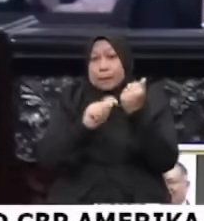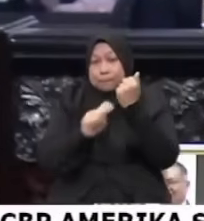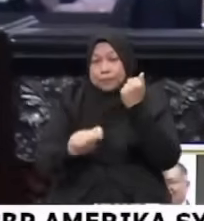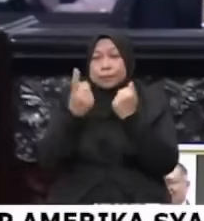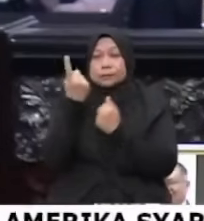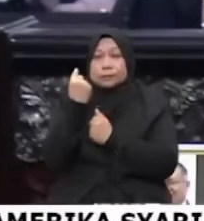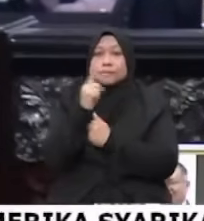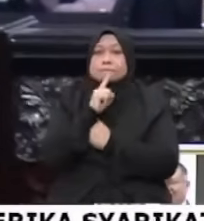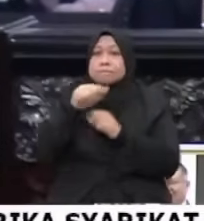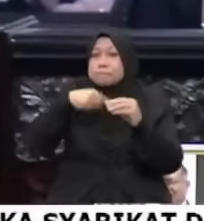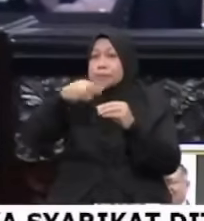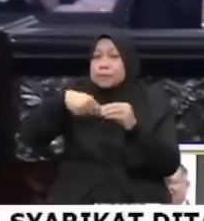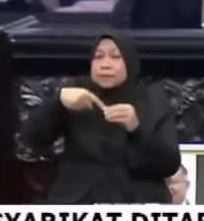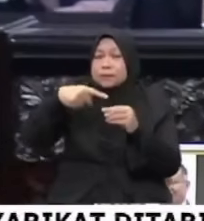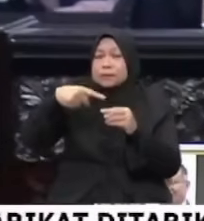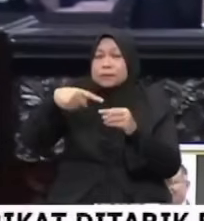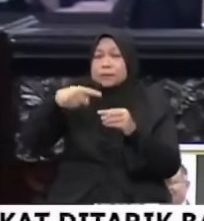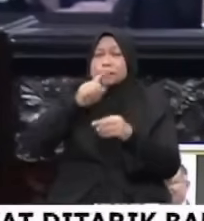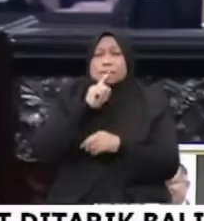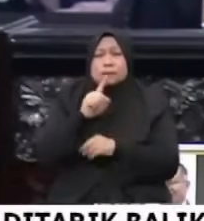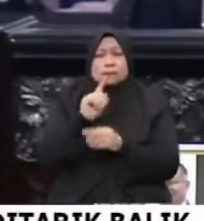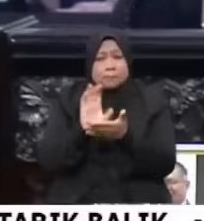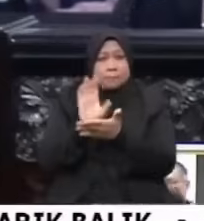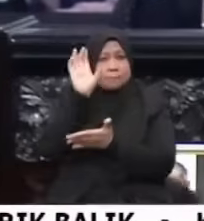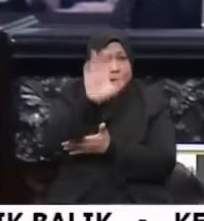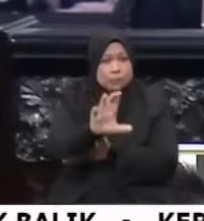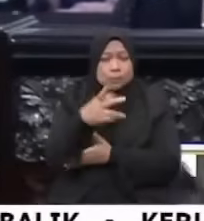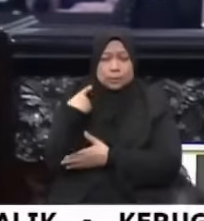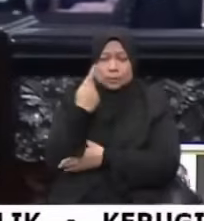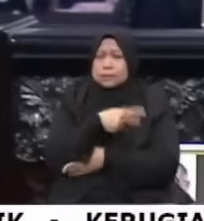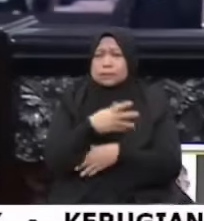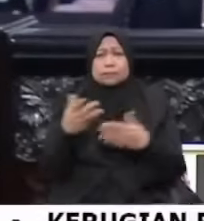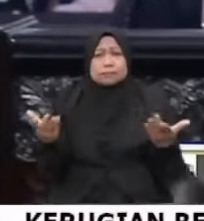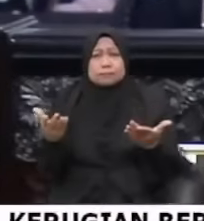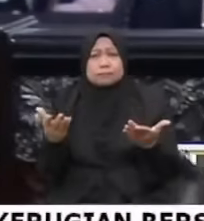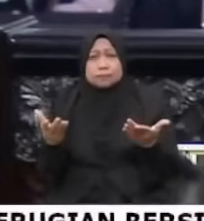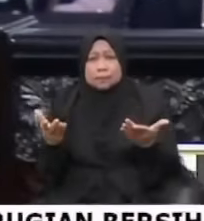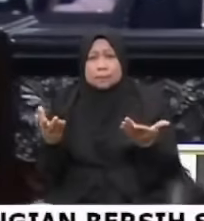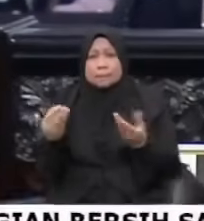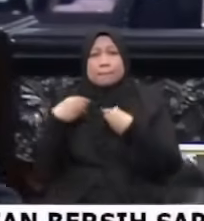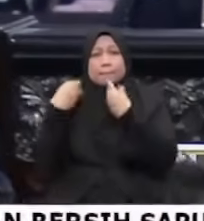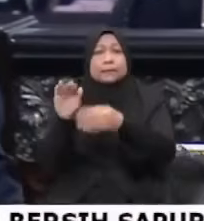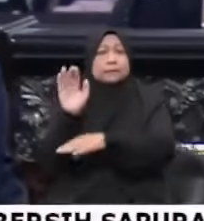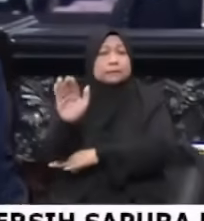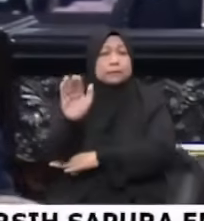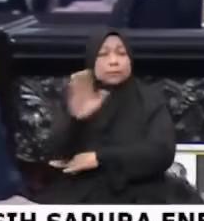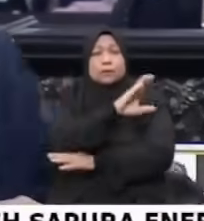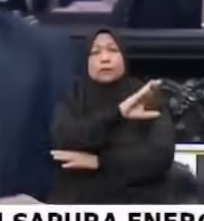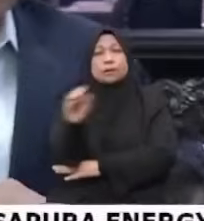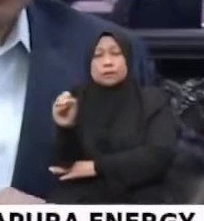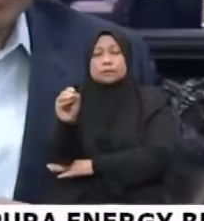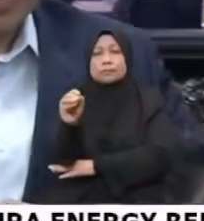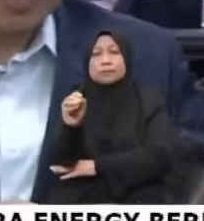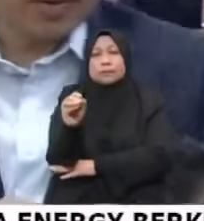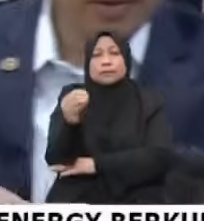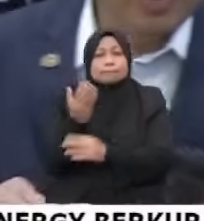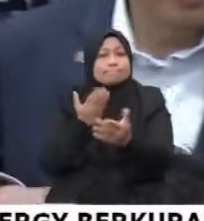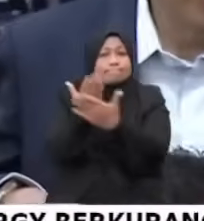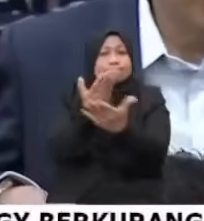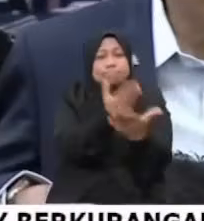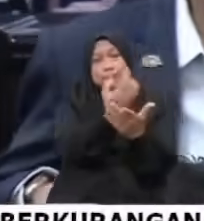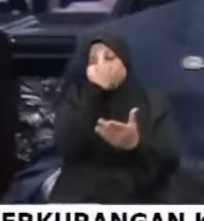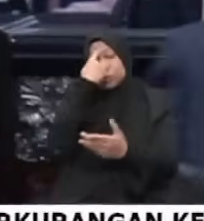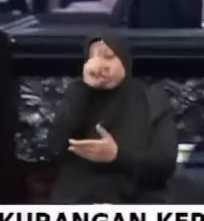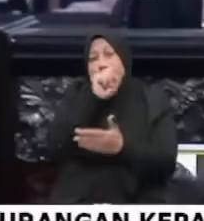tadi apabila Syarikat melabur kita Memberi teguran kita memberi cadangan